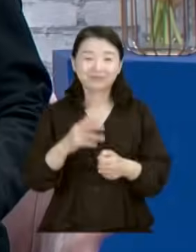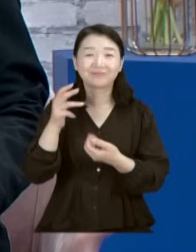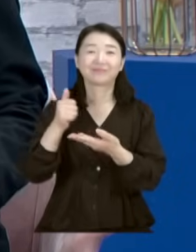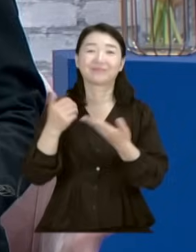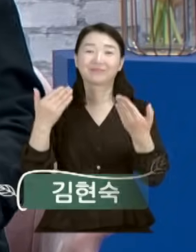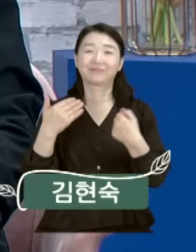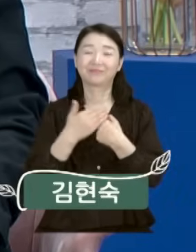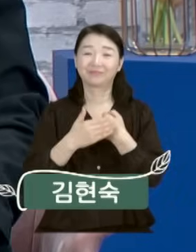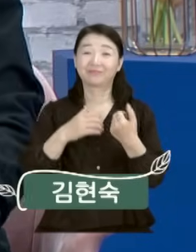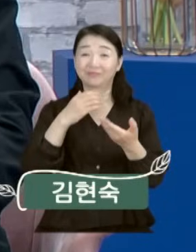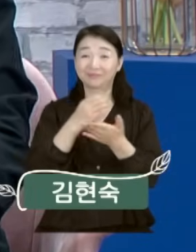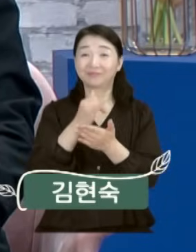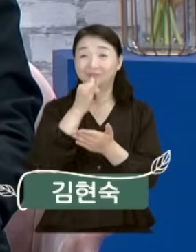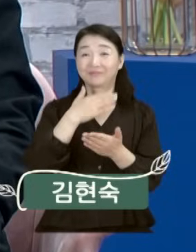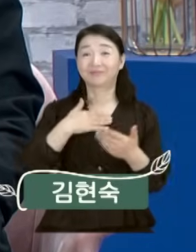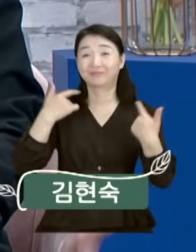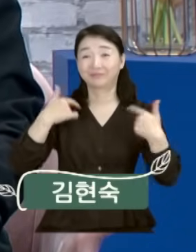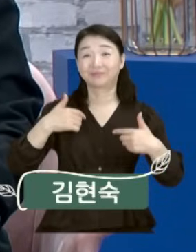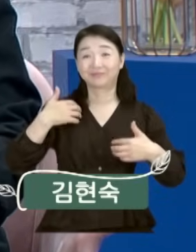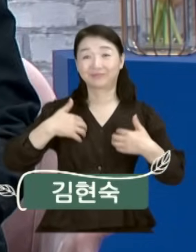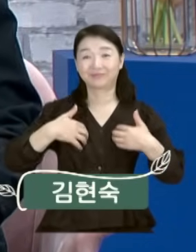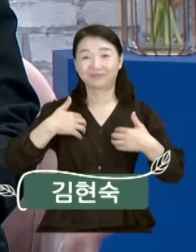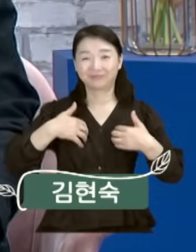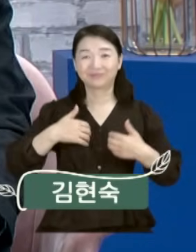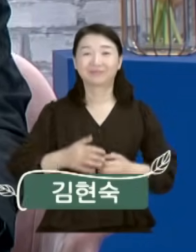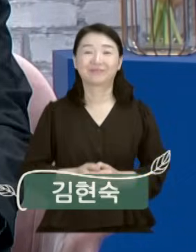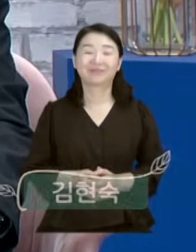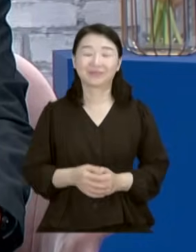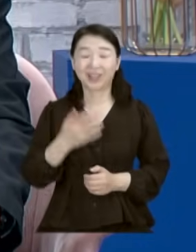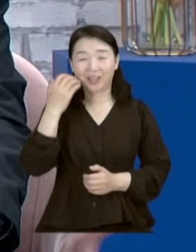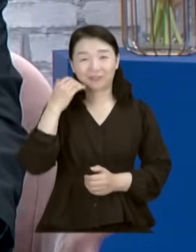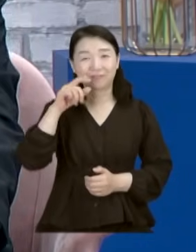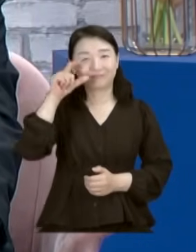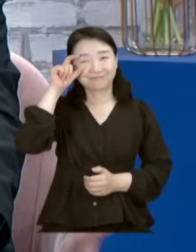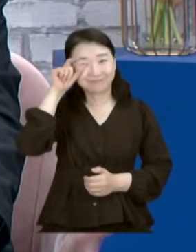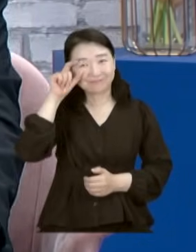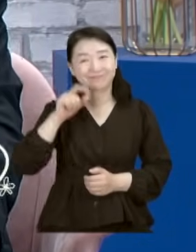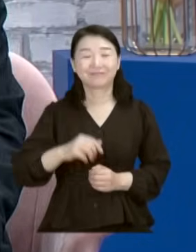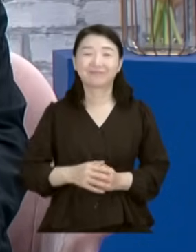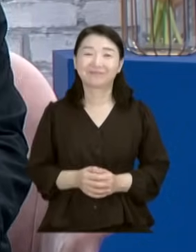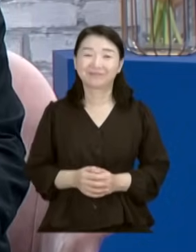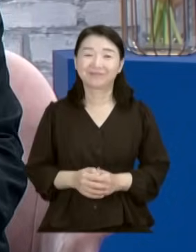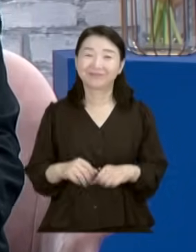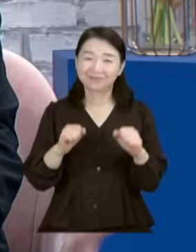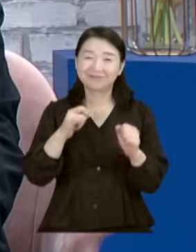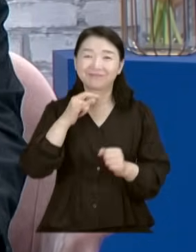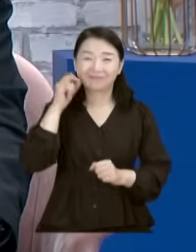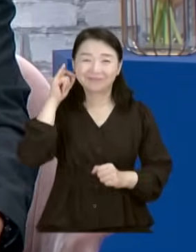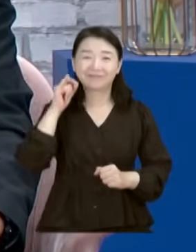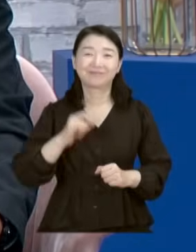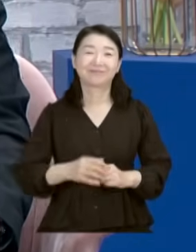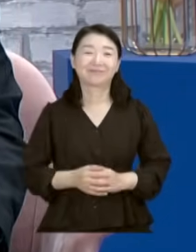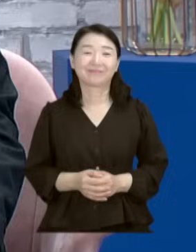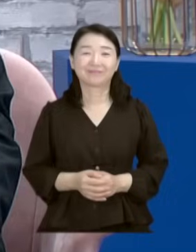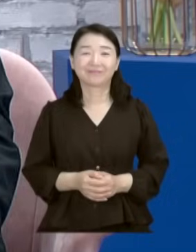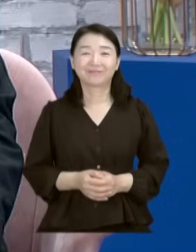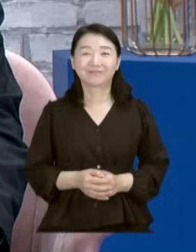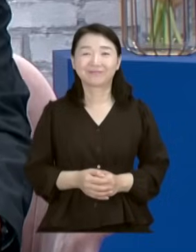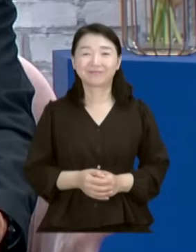안녕하십니까 하나님이 주시는 은혜와 감동이 있는 CTS 내가 매일 기쁘게 시간입니다 저는 최선규입니다 반갑습니다 안녕하세요 김지선입니다